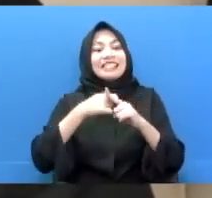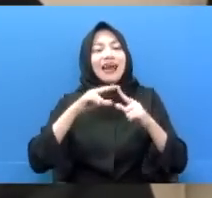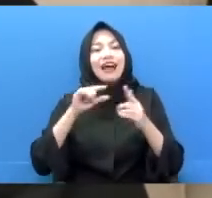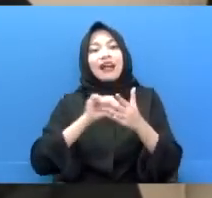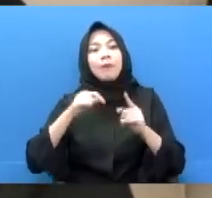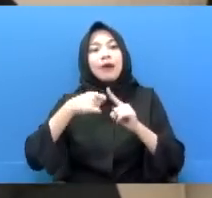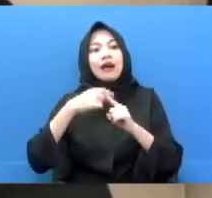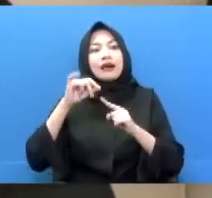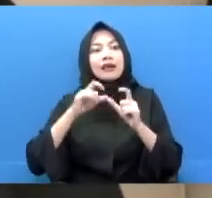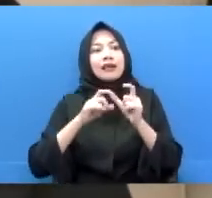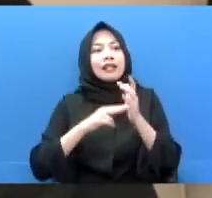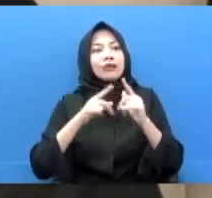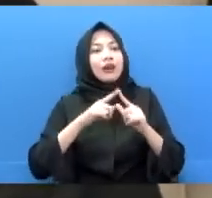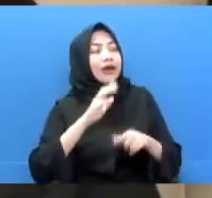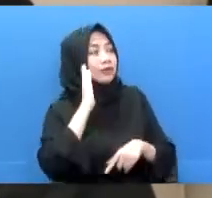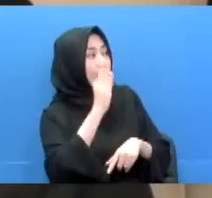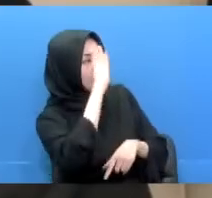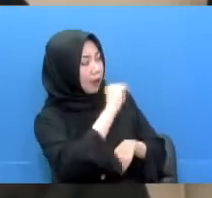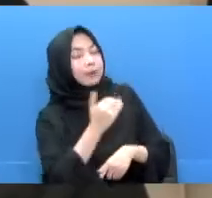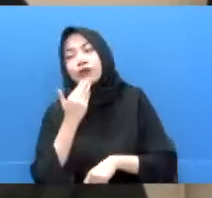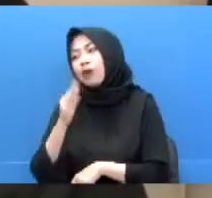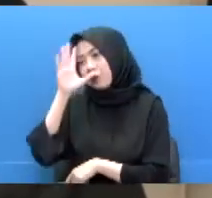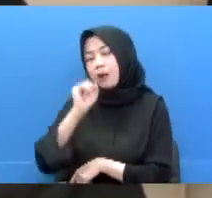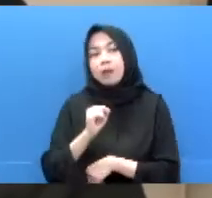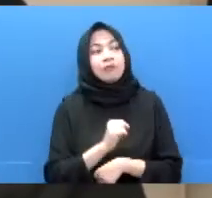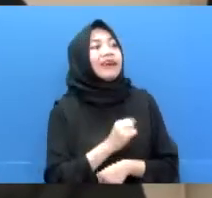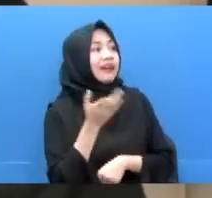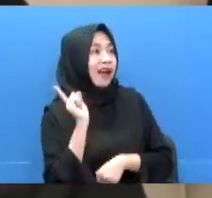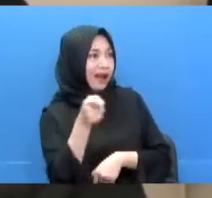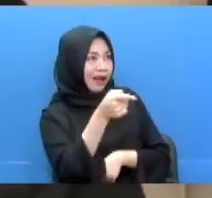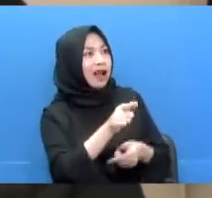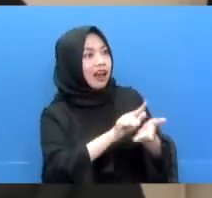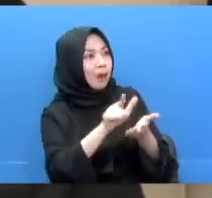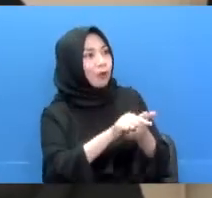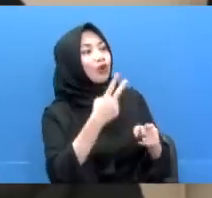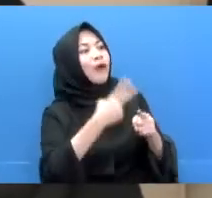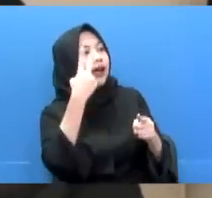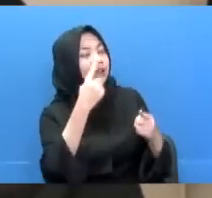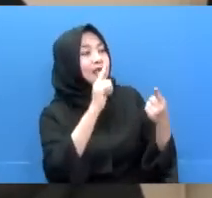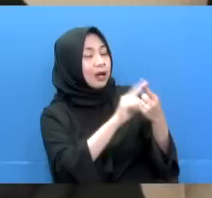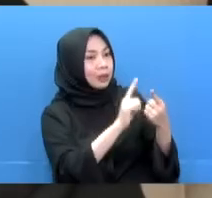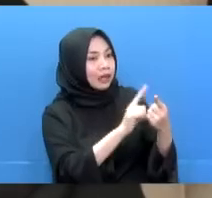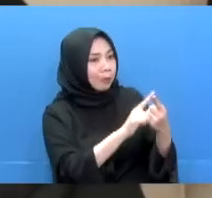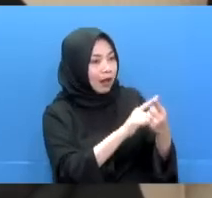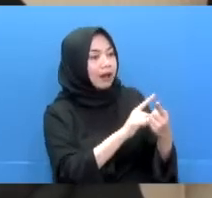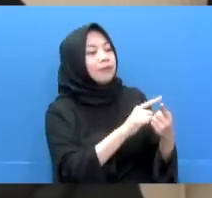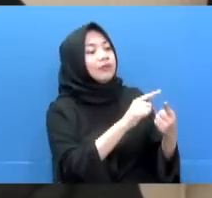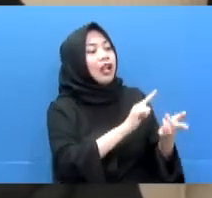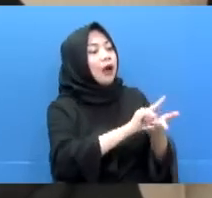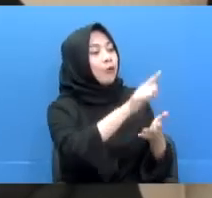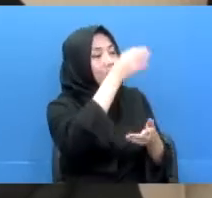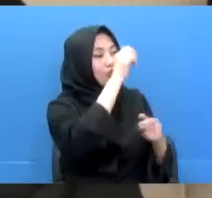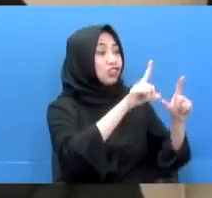ini Bung ada dua laporan sebelumnya ke Polres Cirebon kota hari ini ke propamus Polri kita akan membahas dulu